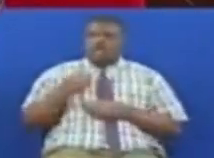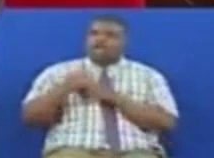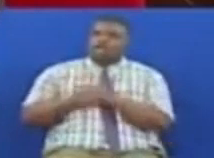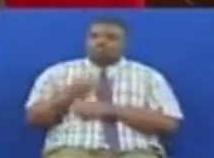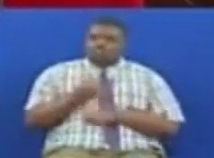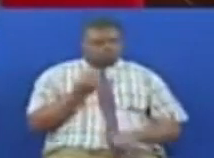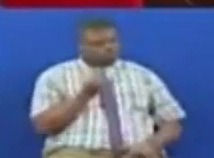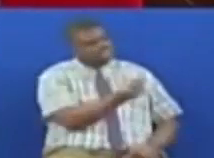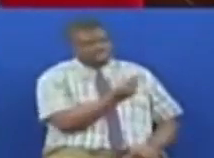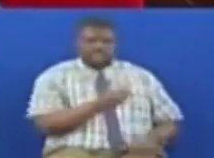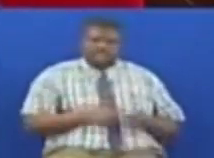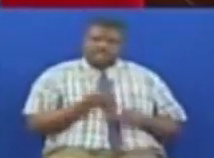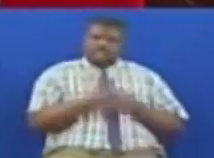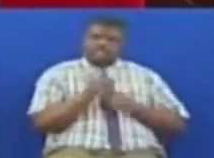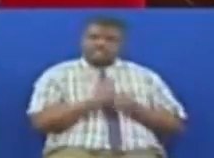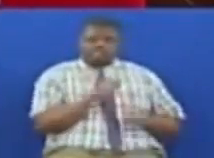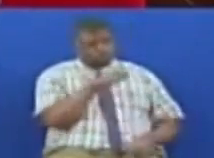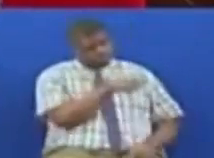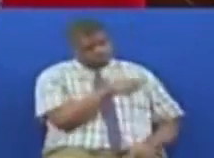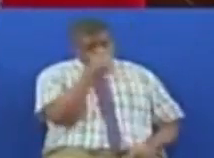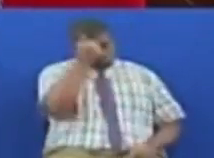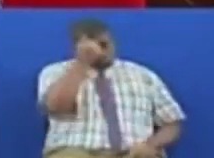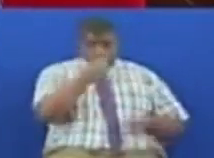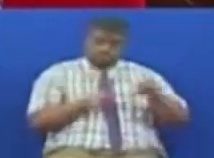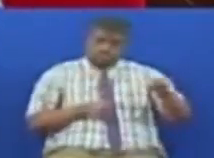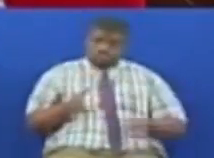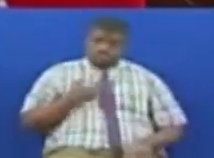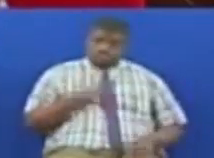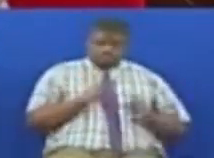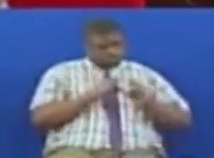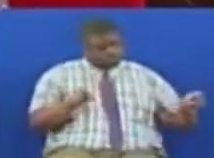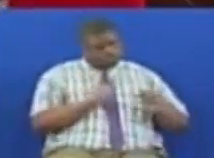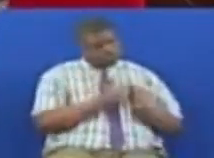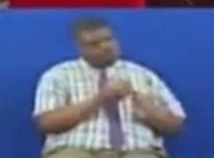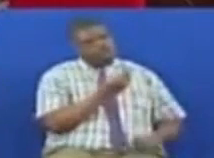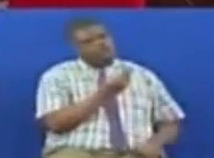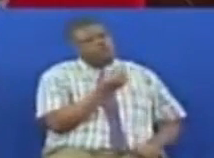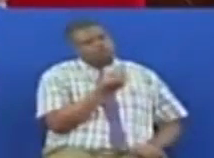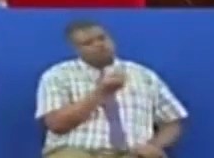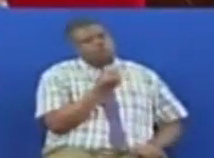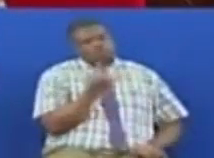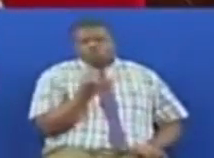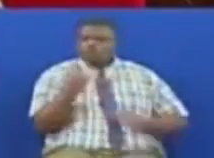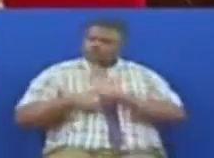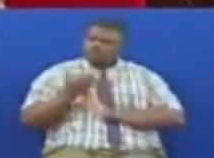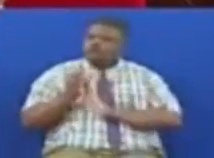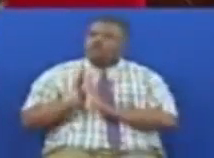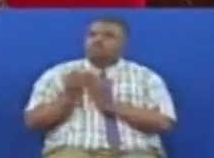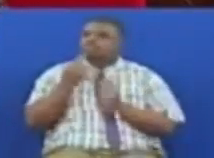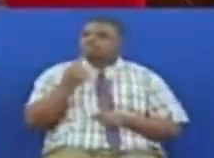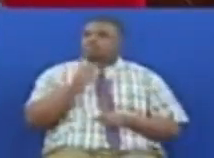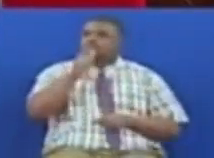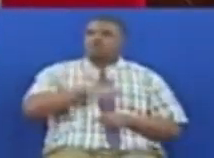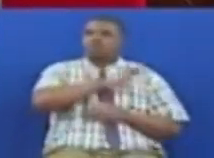kutochukua hatua za kushtakiwa. Katika hilo, naomba niwakumbushe matakwa ya ibara ya 13 ibara ndogo ya kwanza ya katiba ambayo inasema watu wote ni